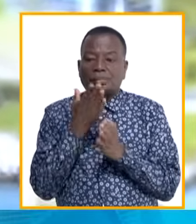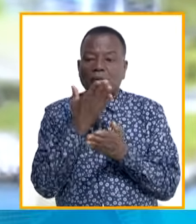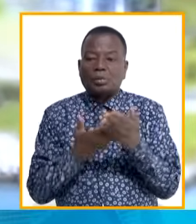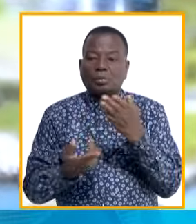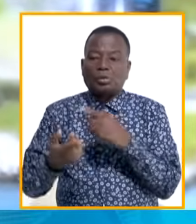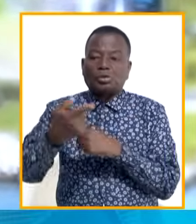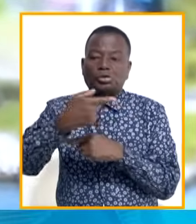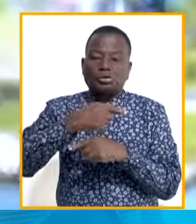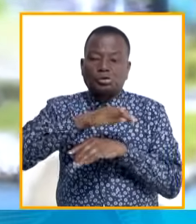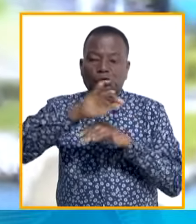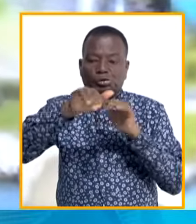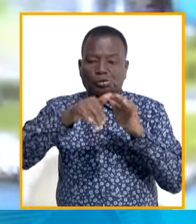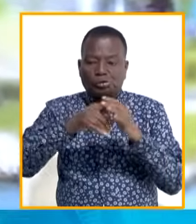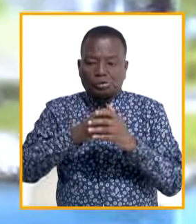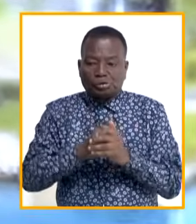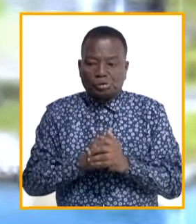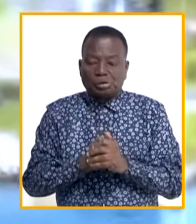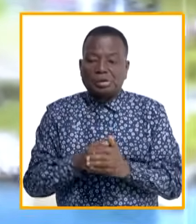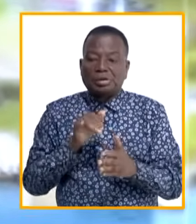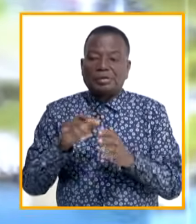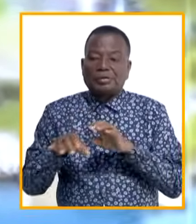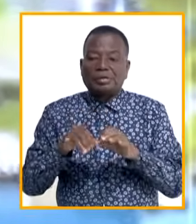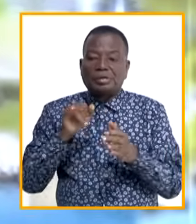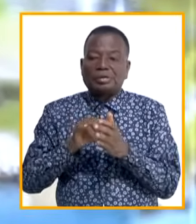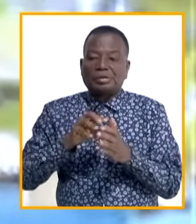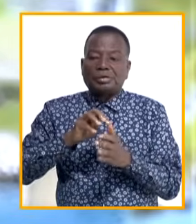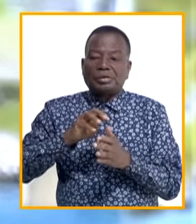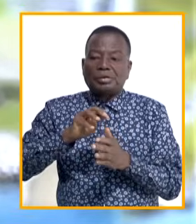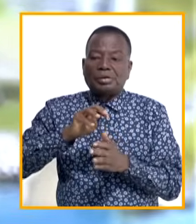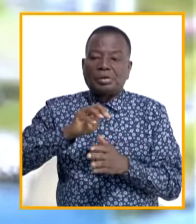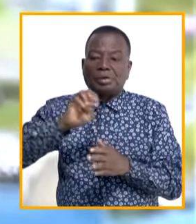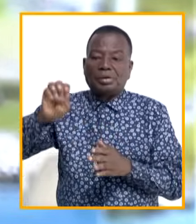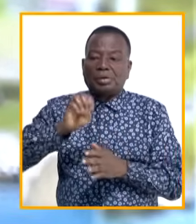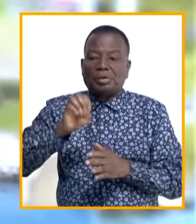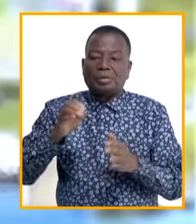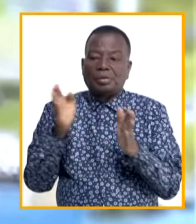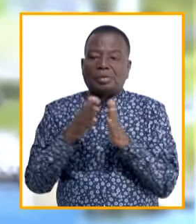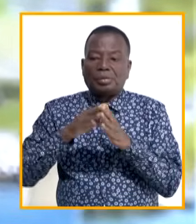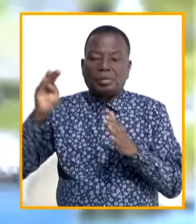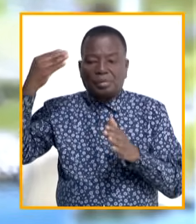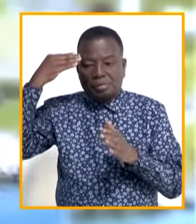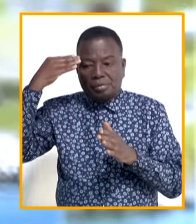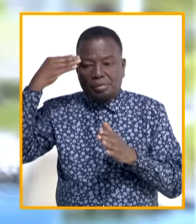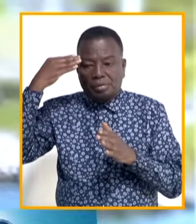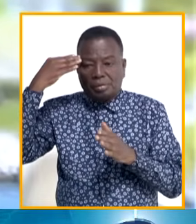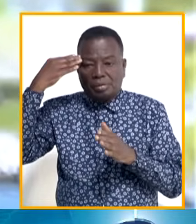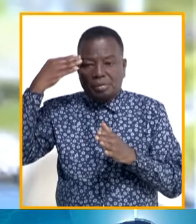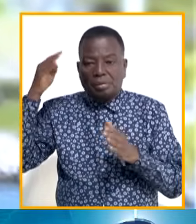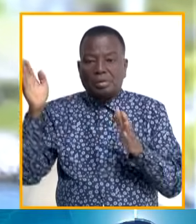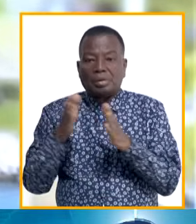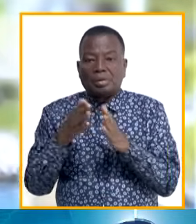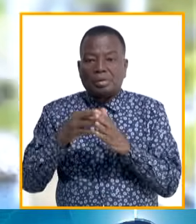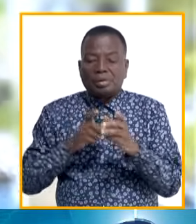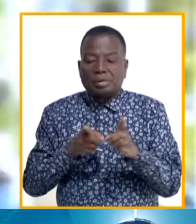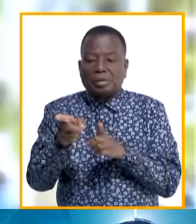Merci de regarder RTI 1. Il s'est tenu ce mercredi un conseil des ministres au palais de la présidence de la République. La rencontre